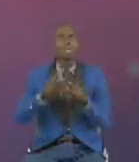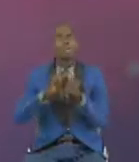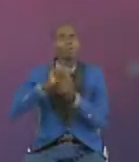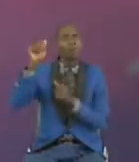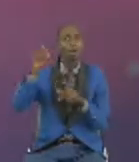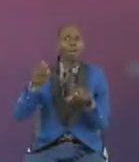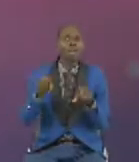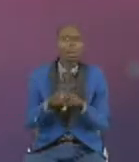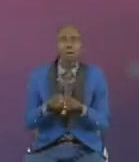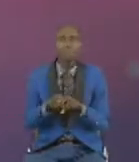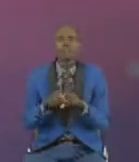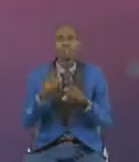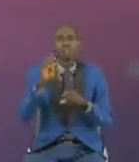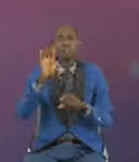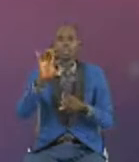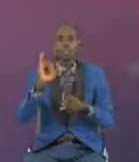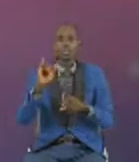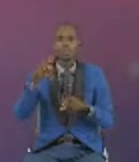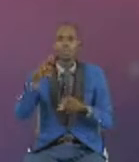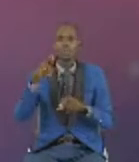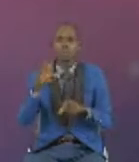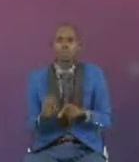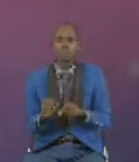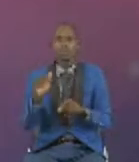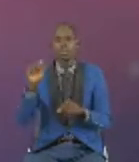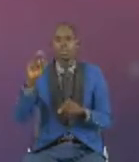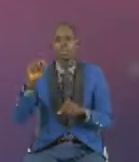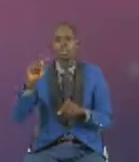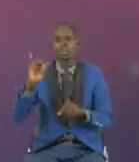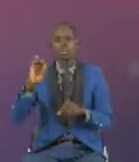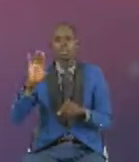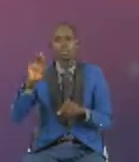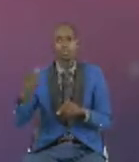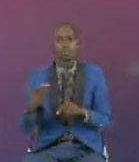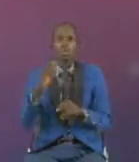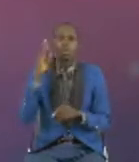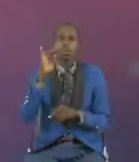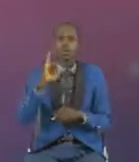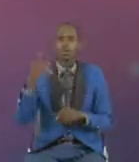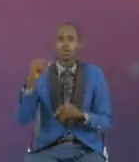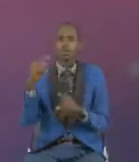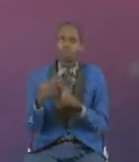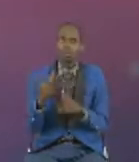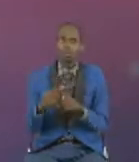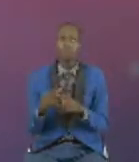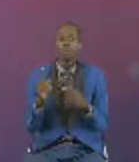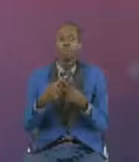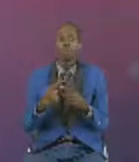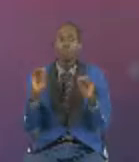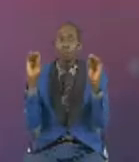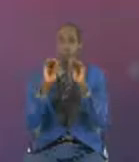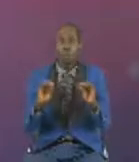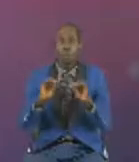Phénicie, dans l'île de Chypre et Antioche, annonçant la parole seulement aux Juifs.